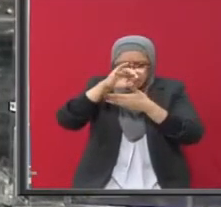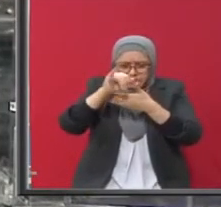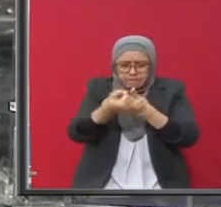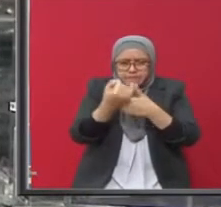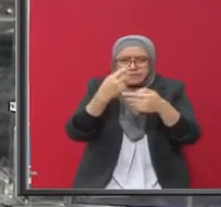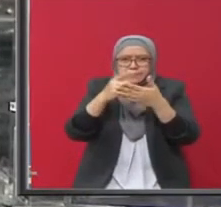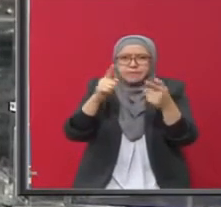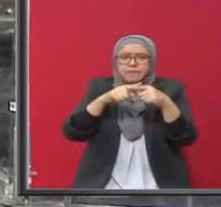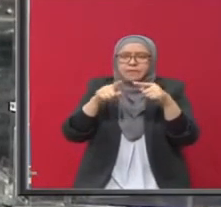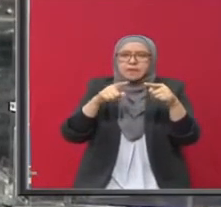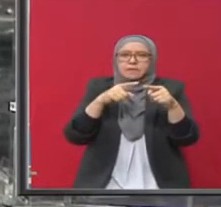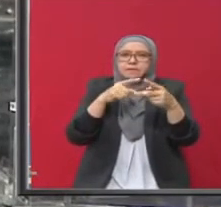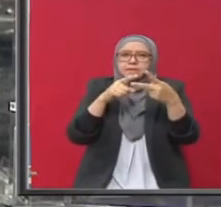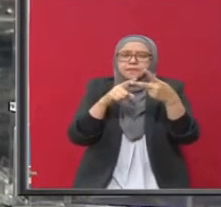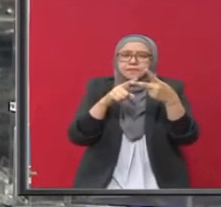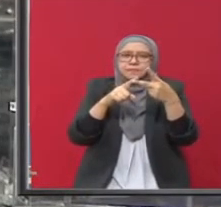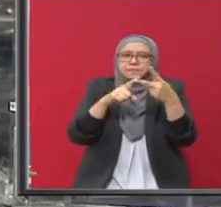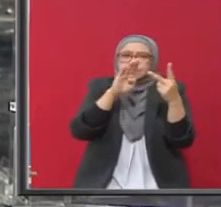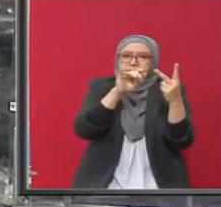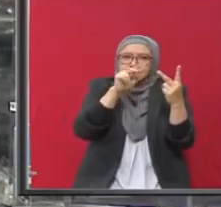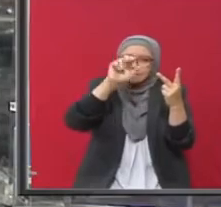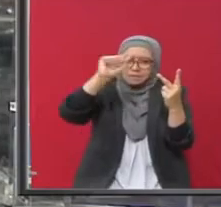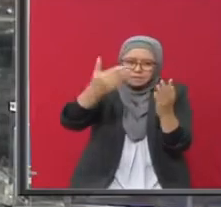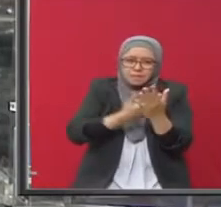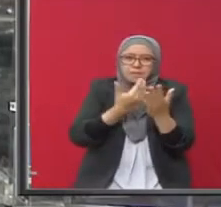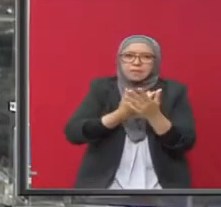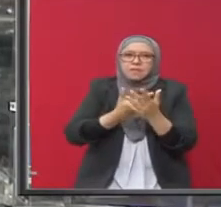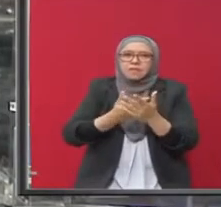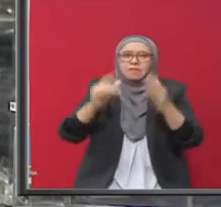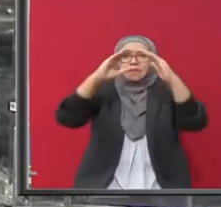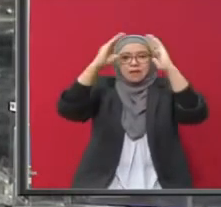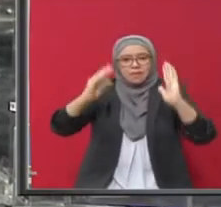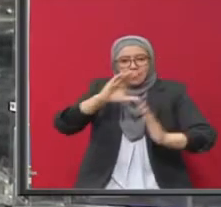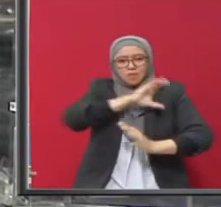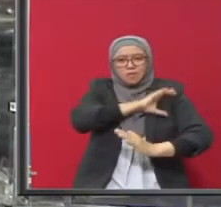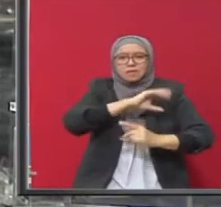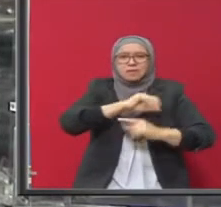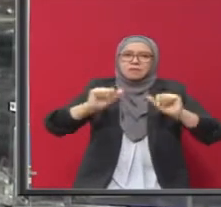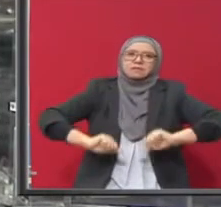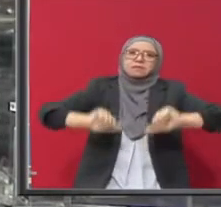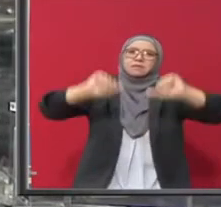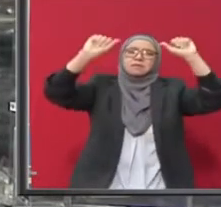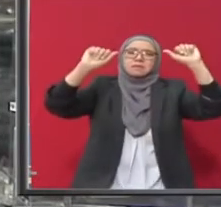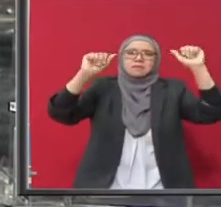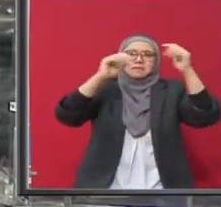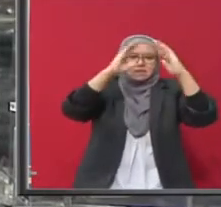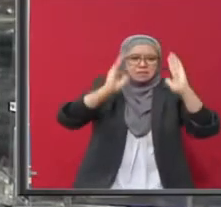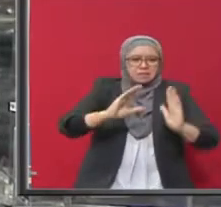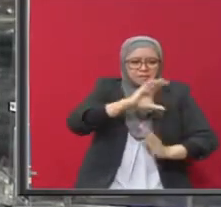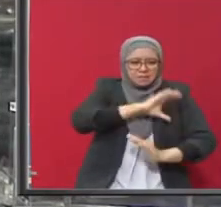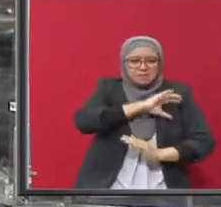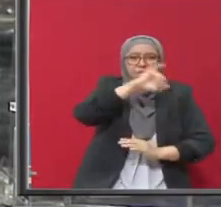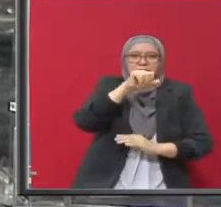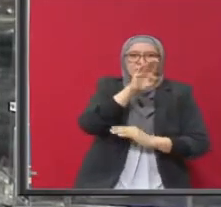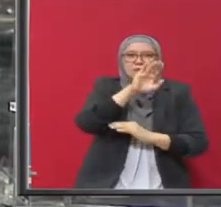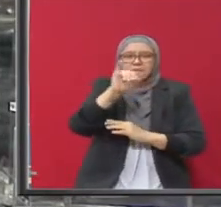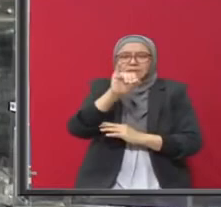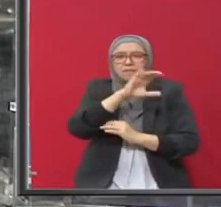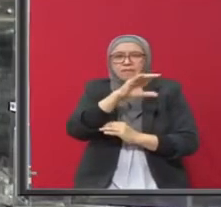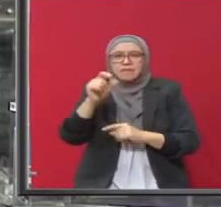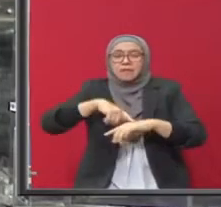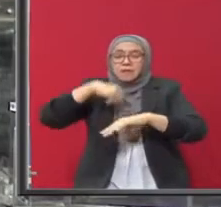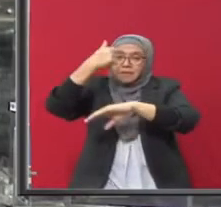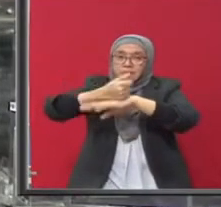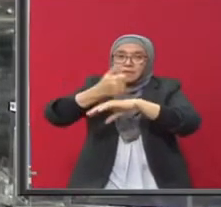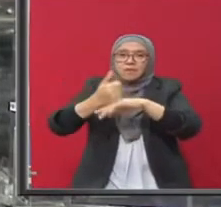muara Sungai Meran, bina baru bala polis Alun Lake, naik taraf pondok polis Jabi dan Meran, pembinaan sekolah menengah